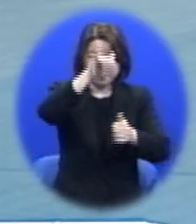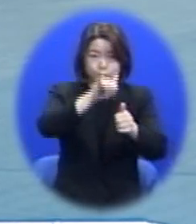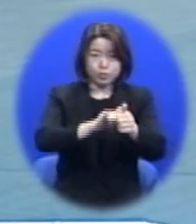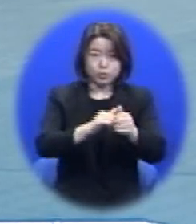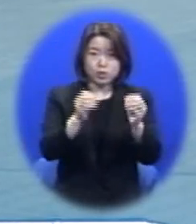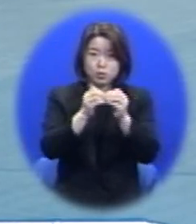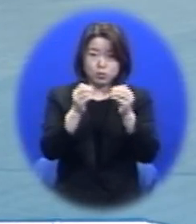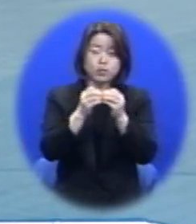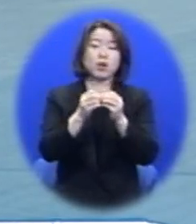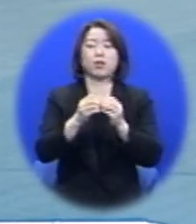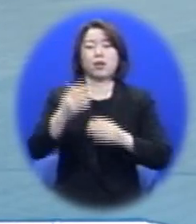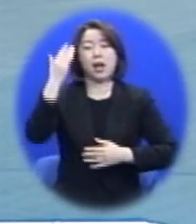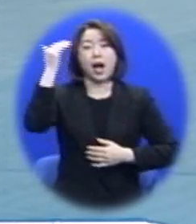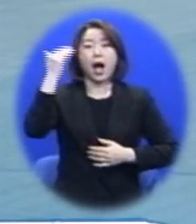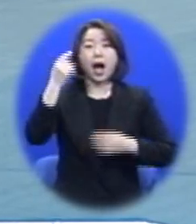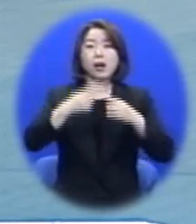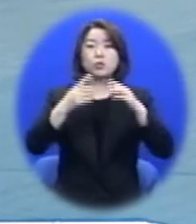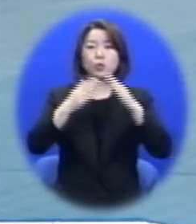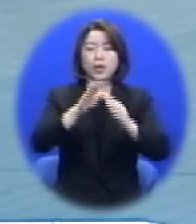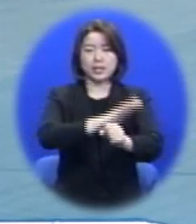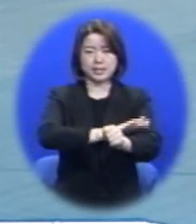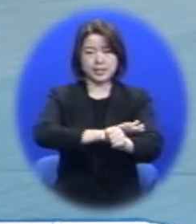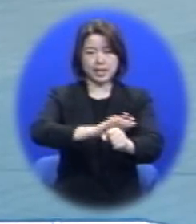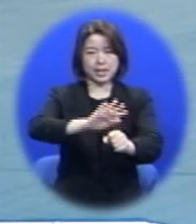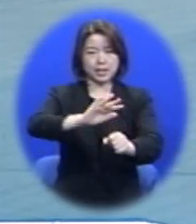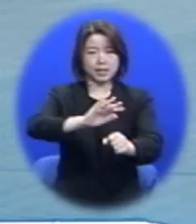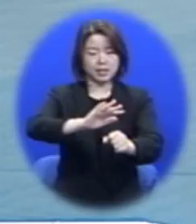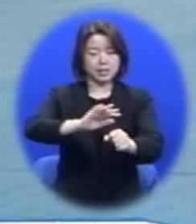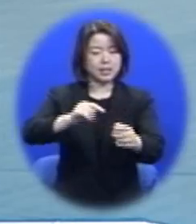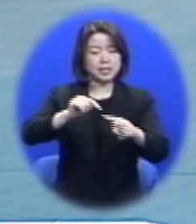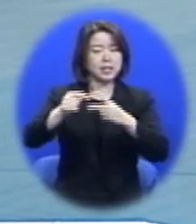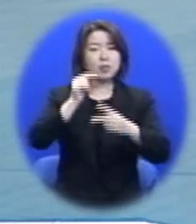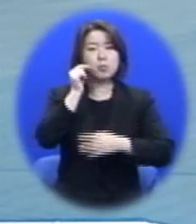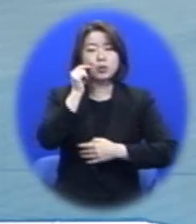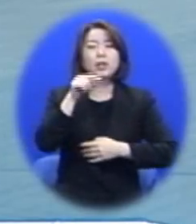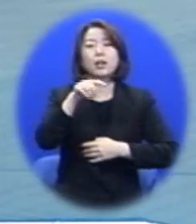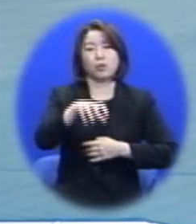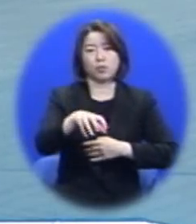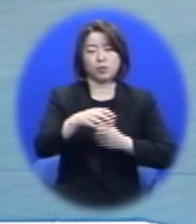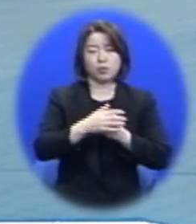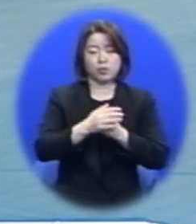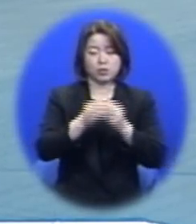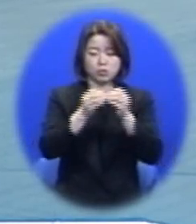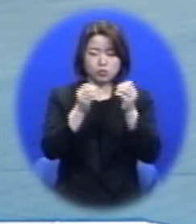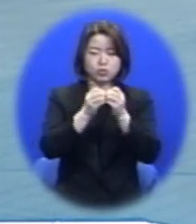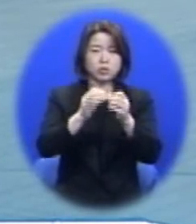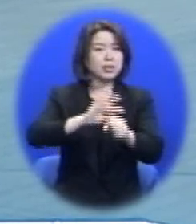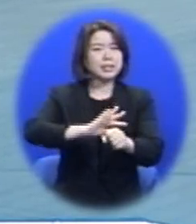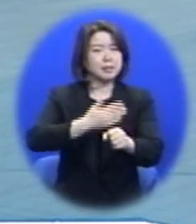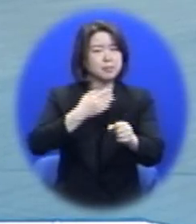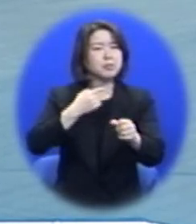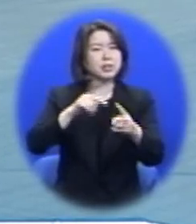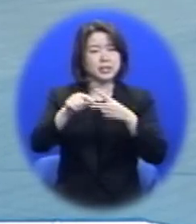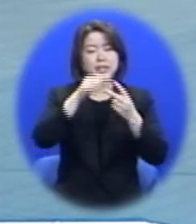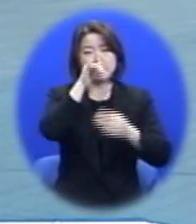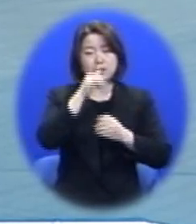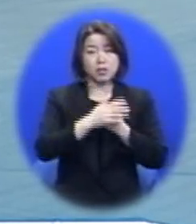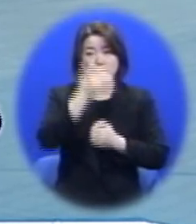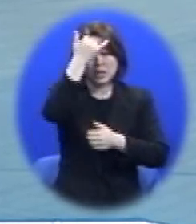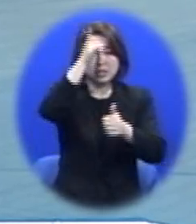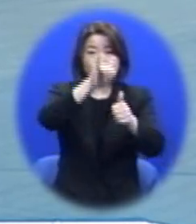구절은 한국교회가 가장 잘못 이해하고 있는 구절 중에 하나입니다. 충성하라는